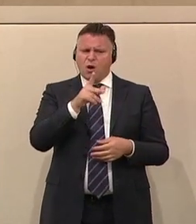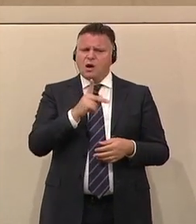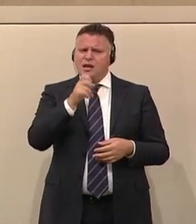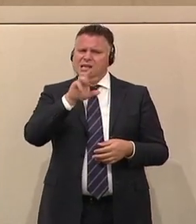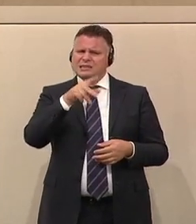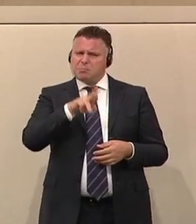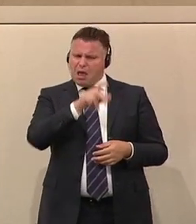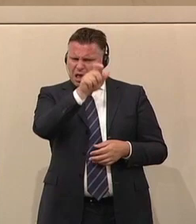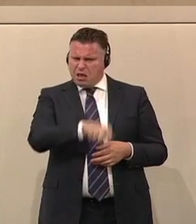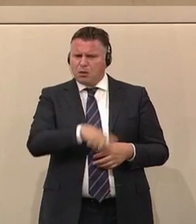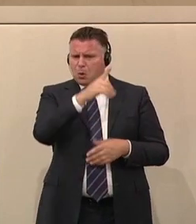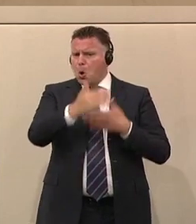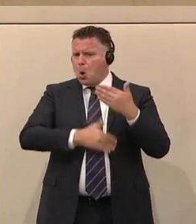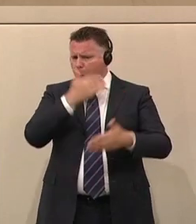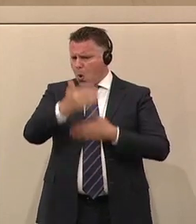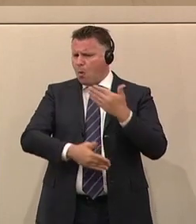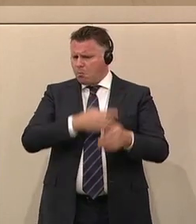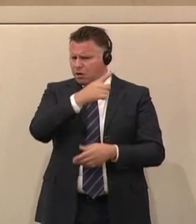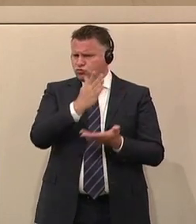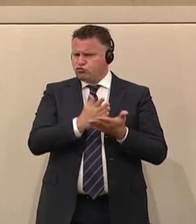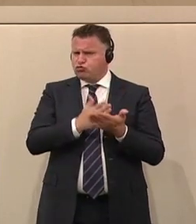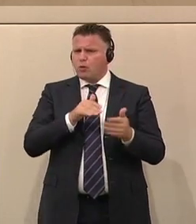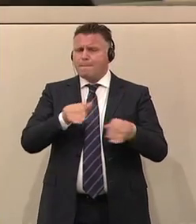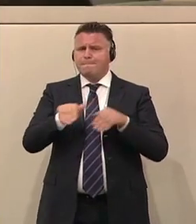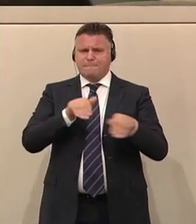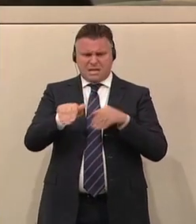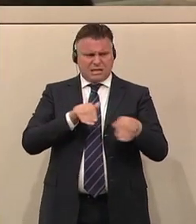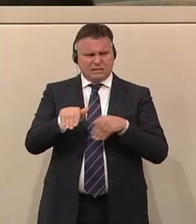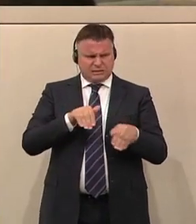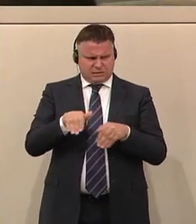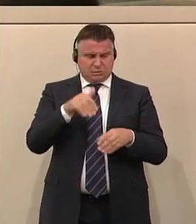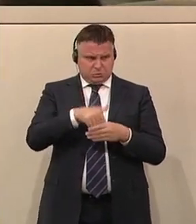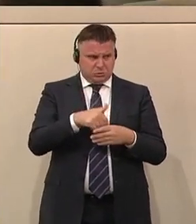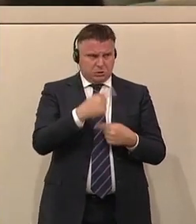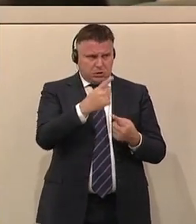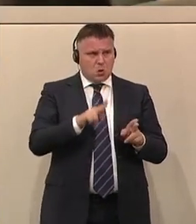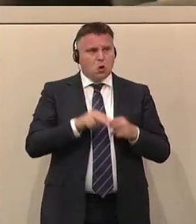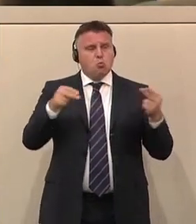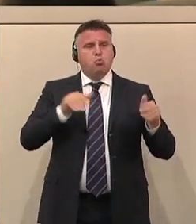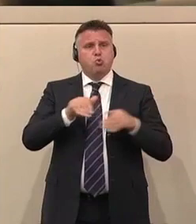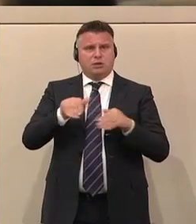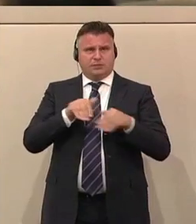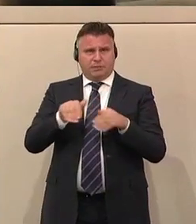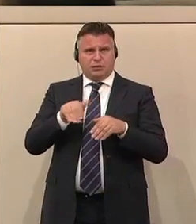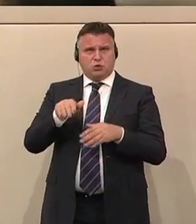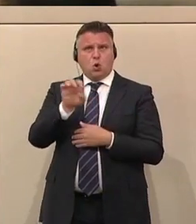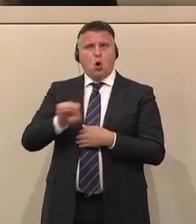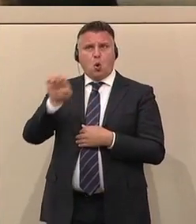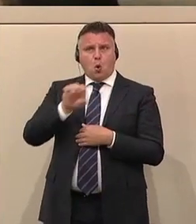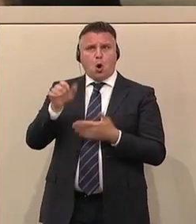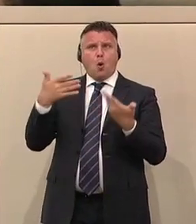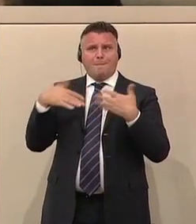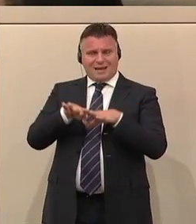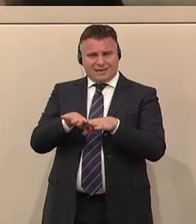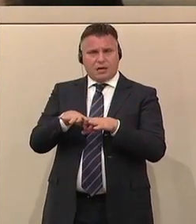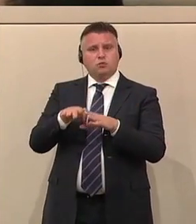sich auf der Homepage des zuständigen Ministeriums, und das ist nun mal eben das Bundesministerium für Europa,